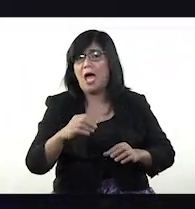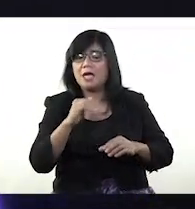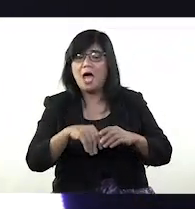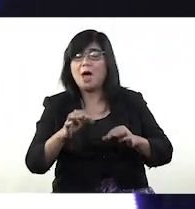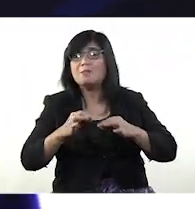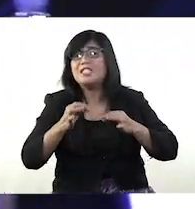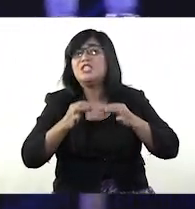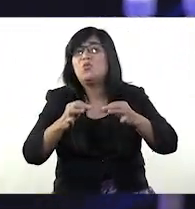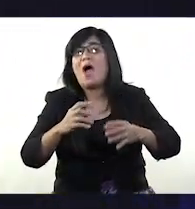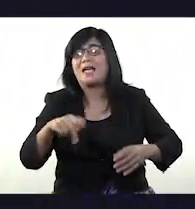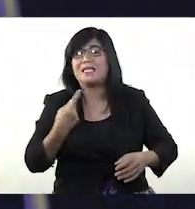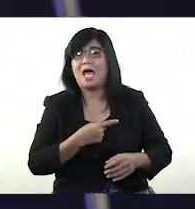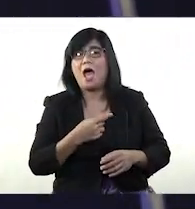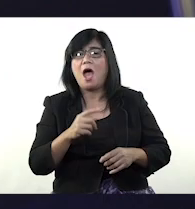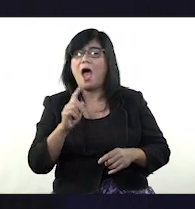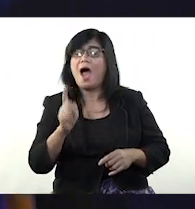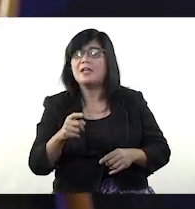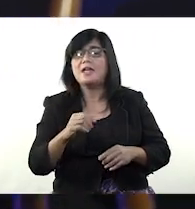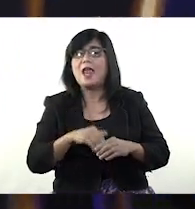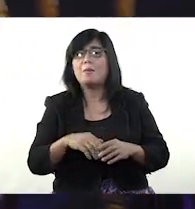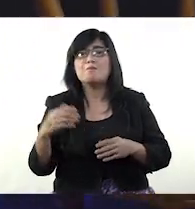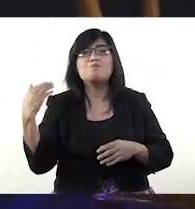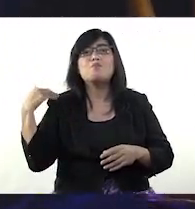Hai harus alam pundaknya senantiasa